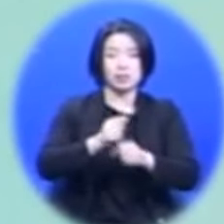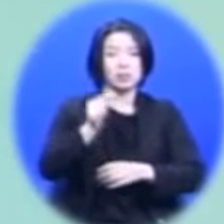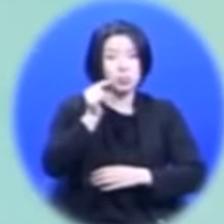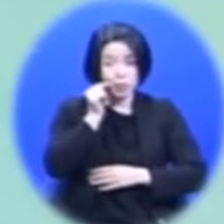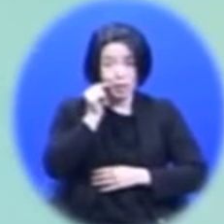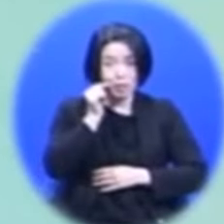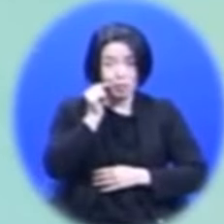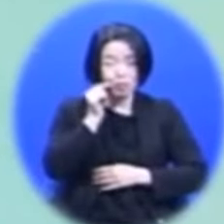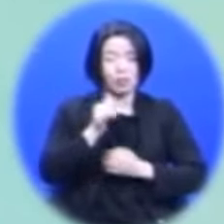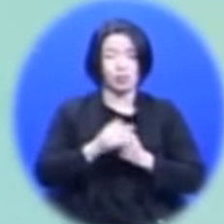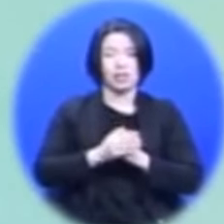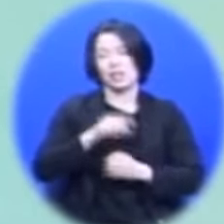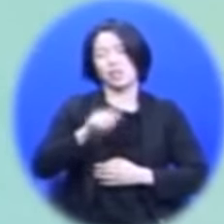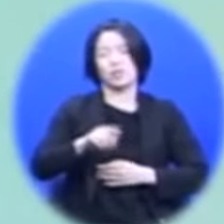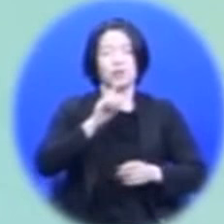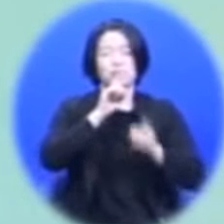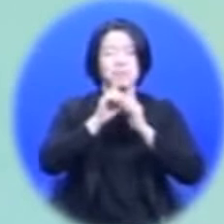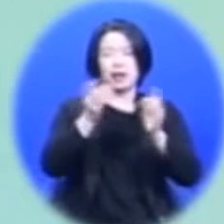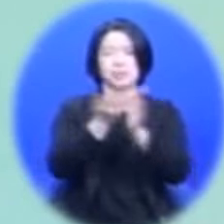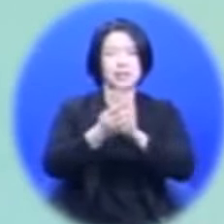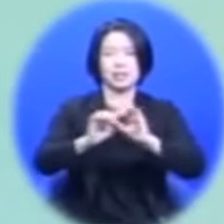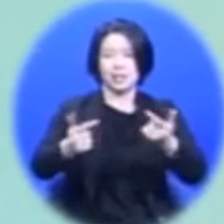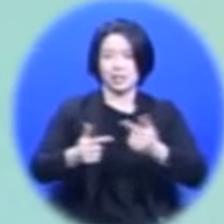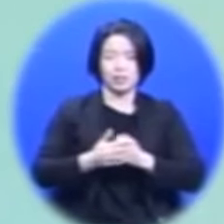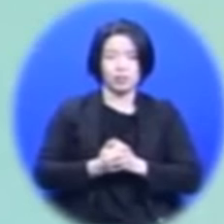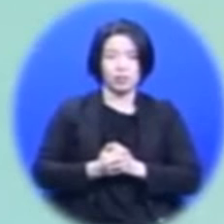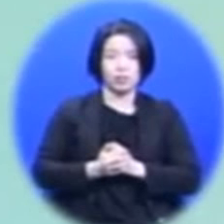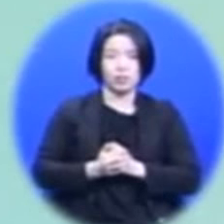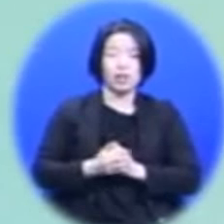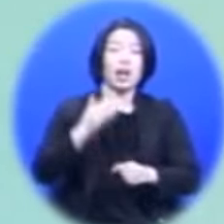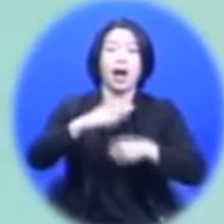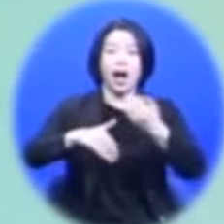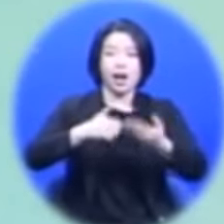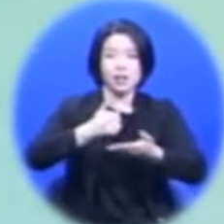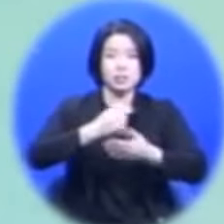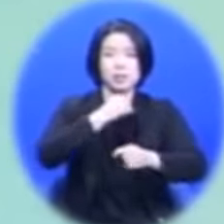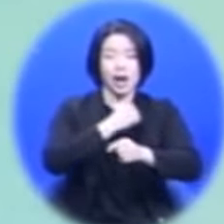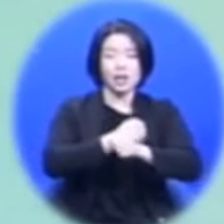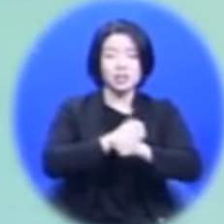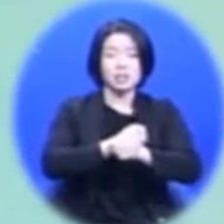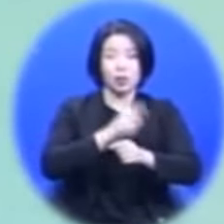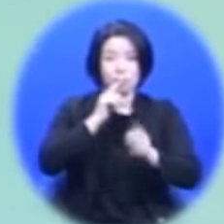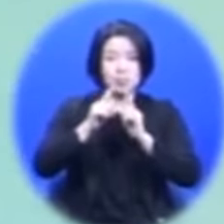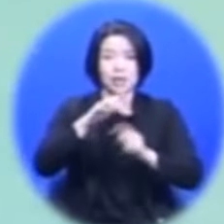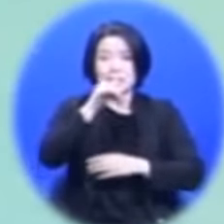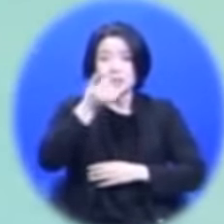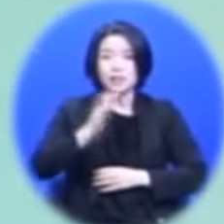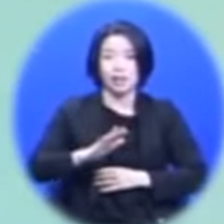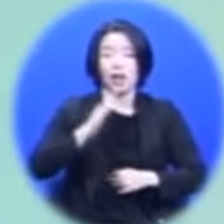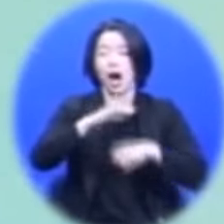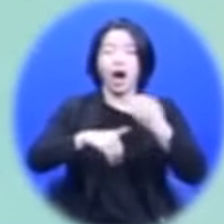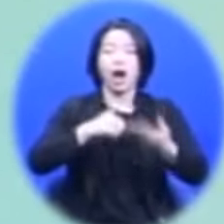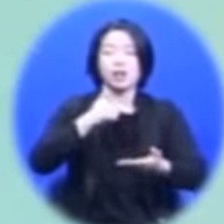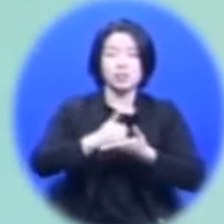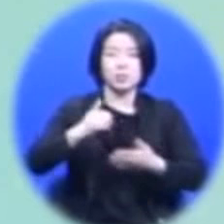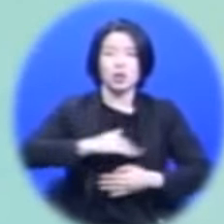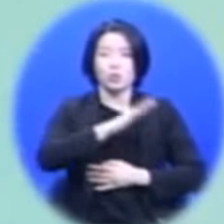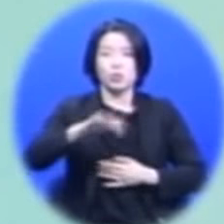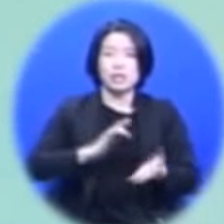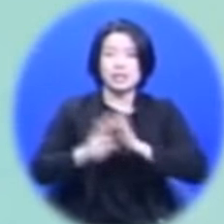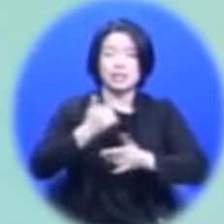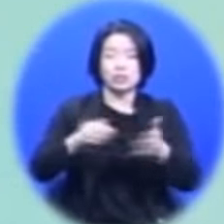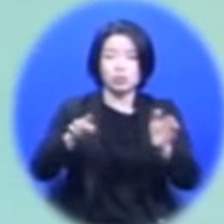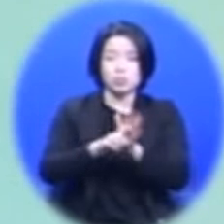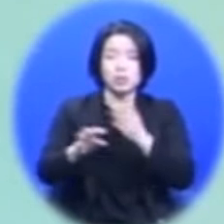못하신다. 이게 말이 되겠습니까? 하나님이 하신다는데 하나님이 우리를 예수 믿으면